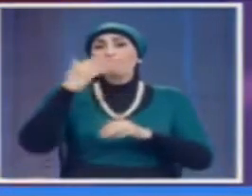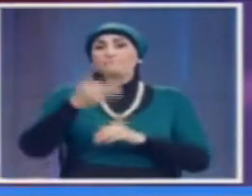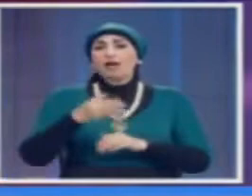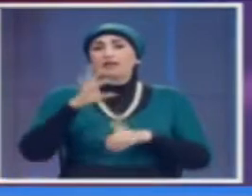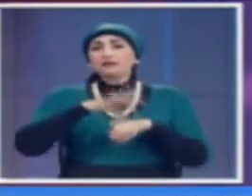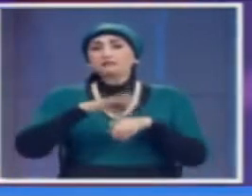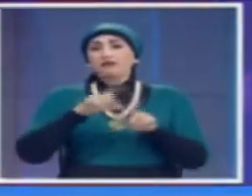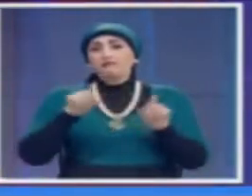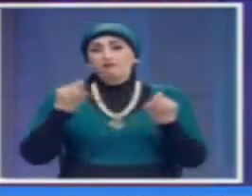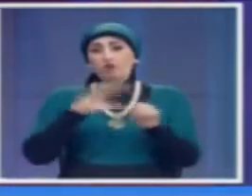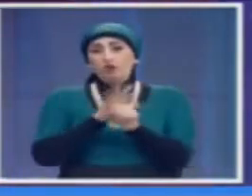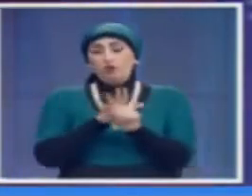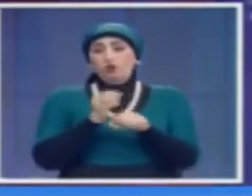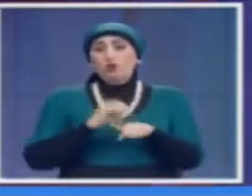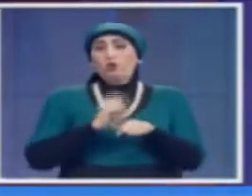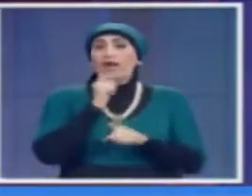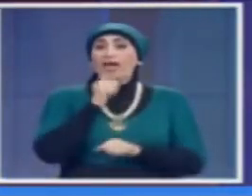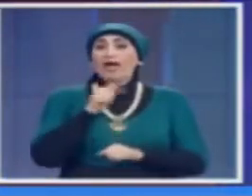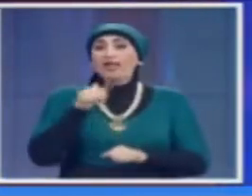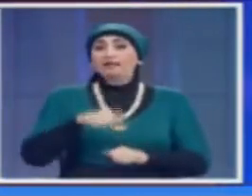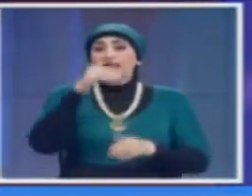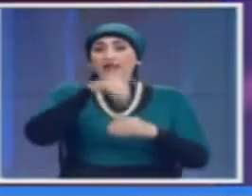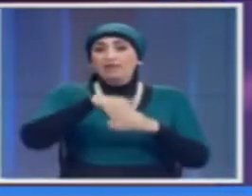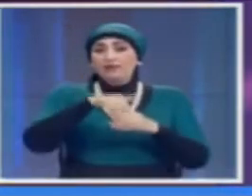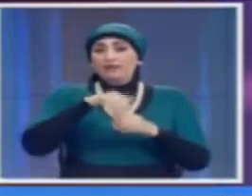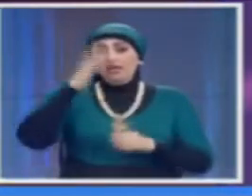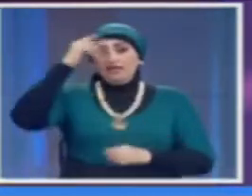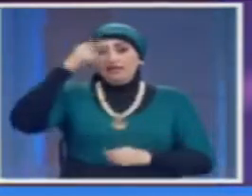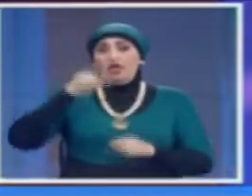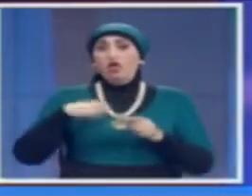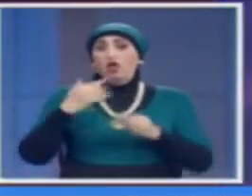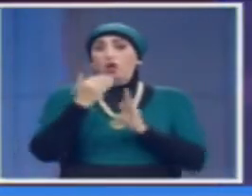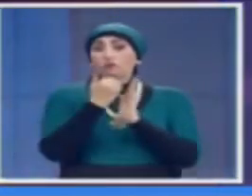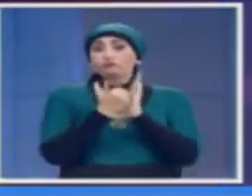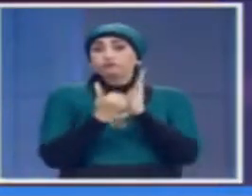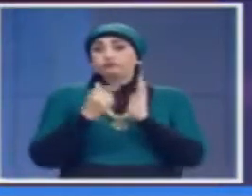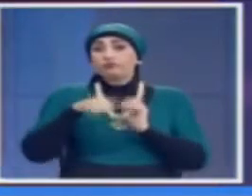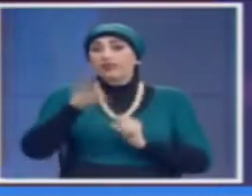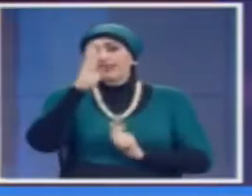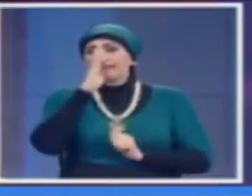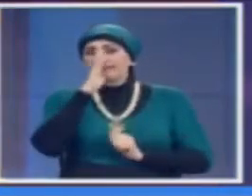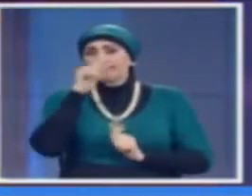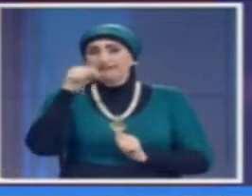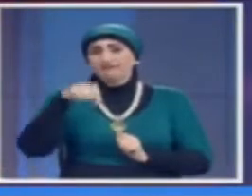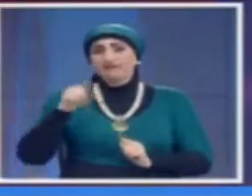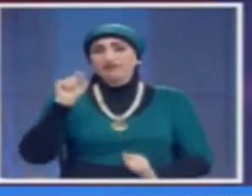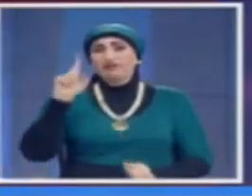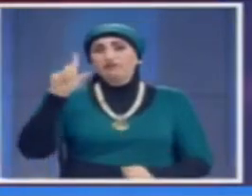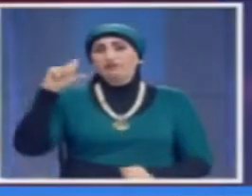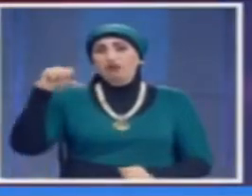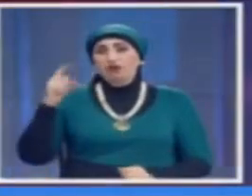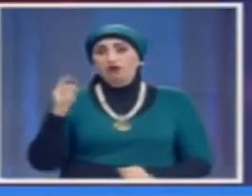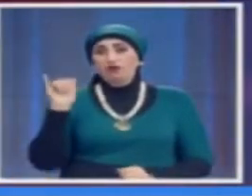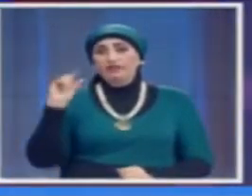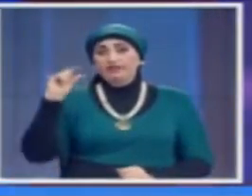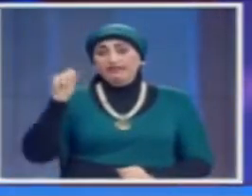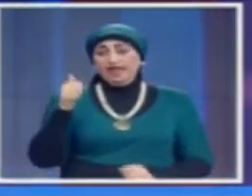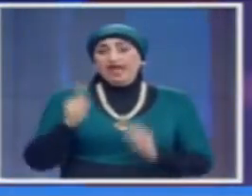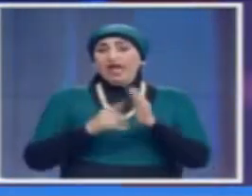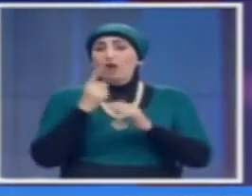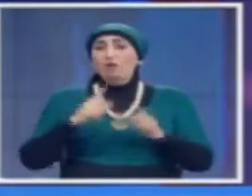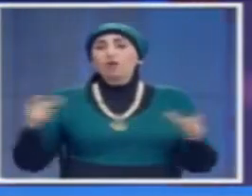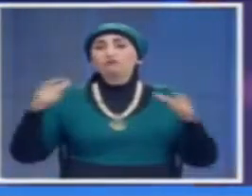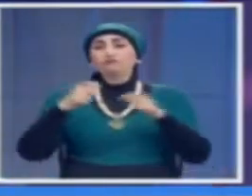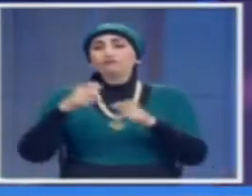تأكيد إصابته بفيروس كورونا، بينما أعلنت الحملة الانتخابية لترامب أنه سينظم يوم الاثنين في فلوريدا